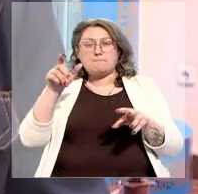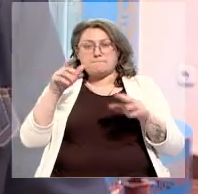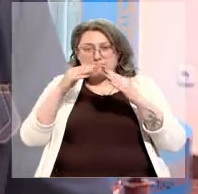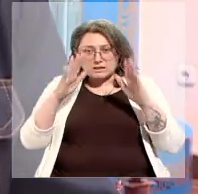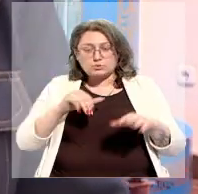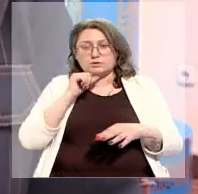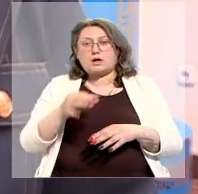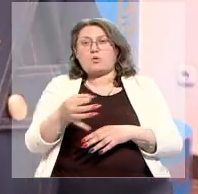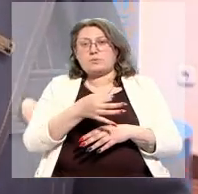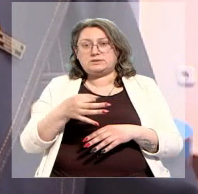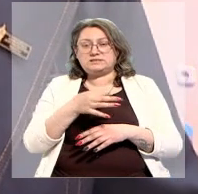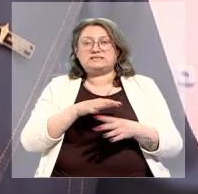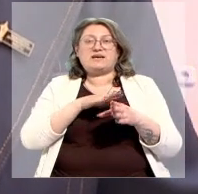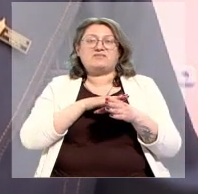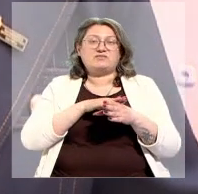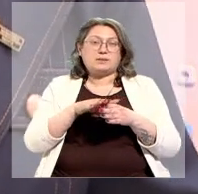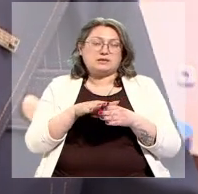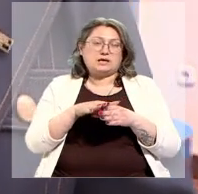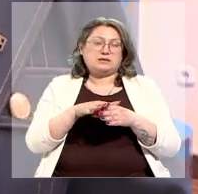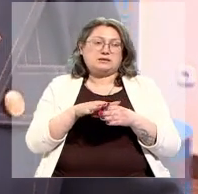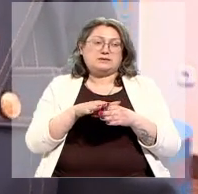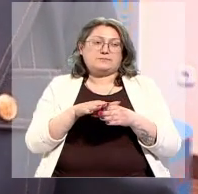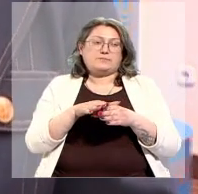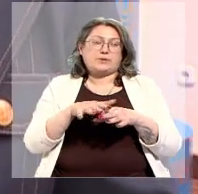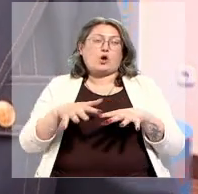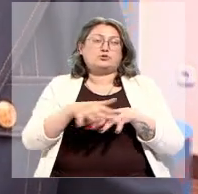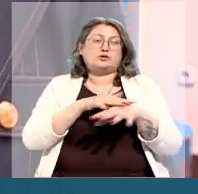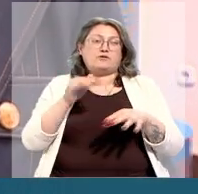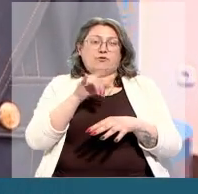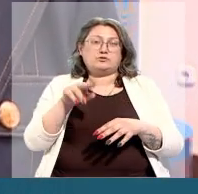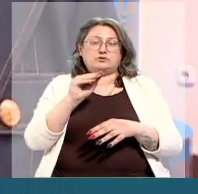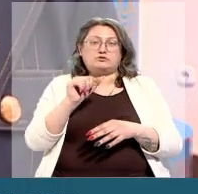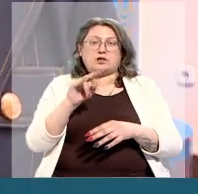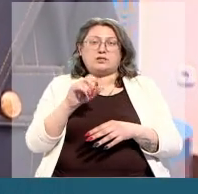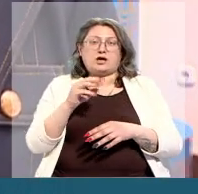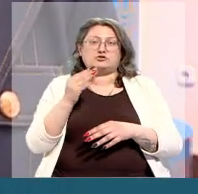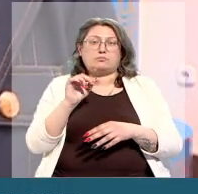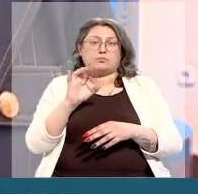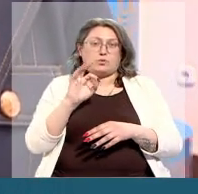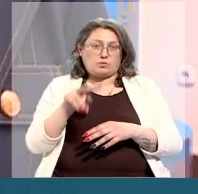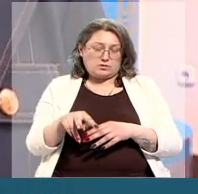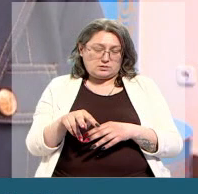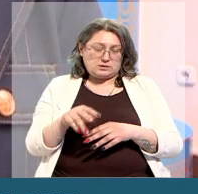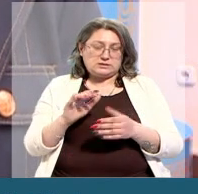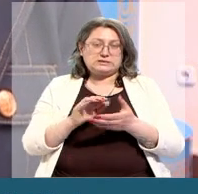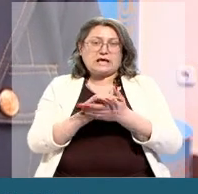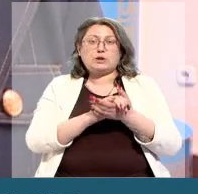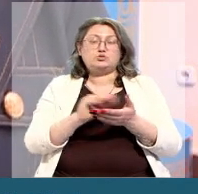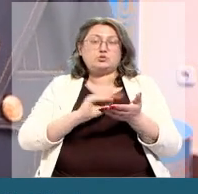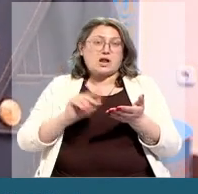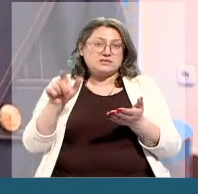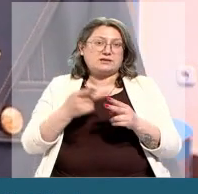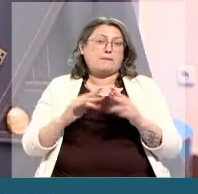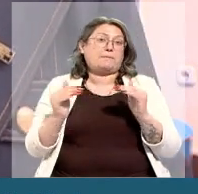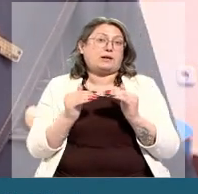Кустанайской области. Выполняет его общественный фонд «Жанаш Арбол», а Союз журналистов просто